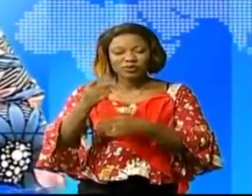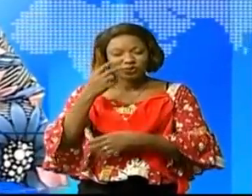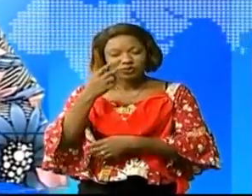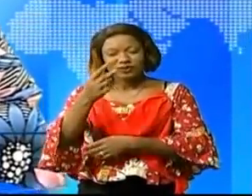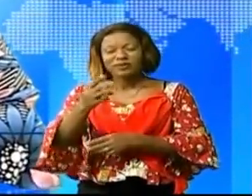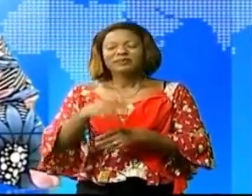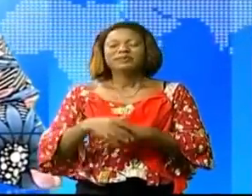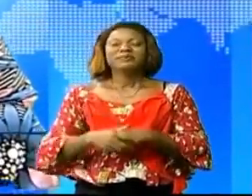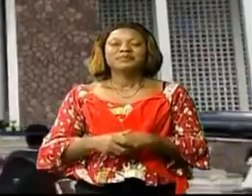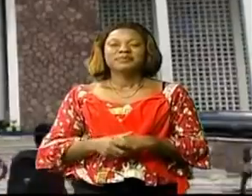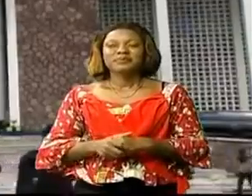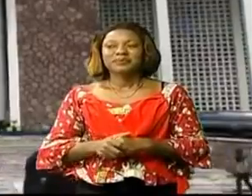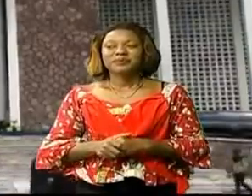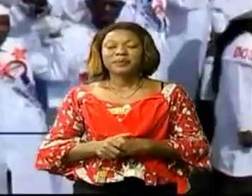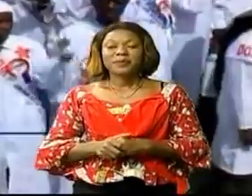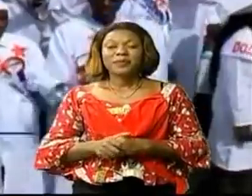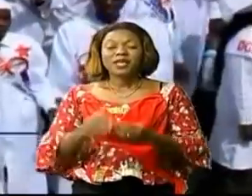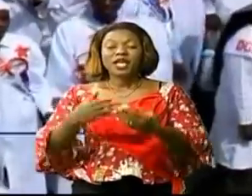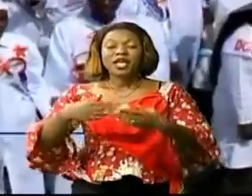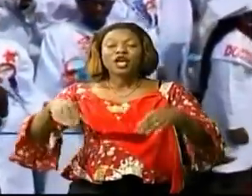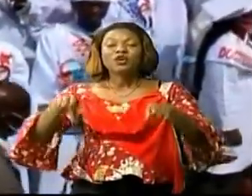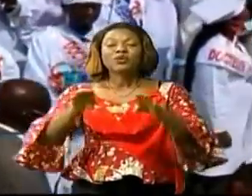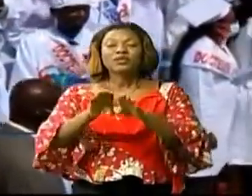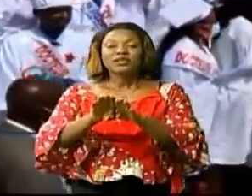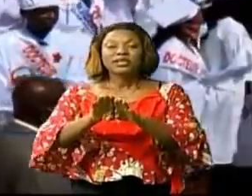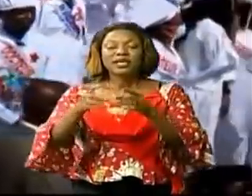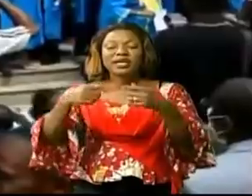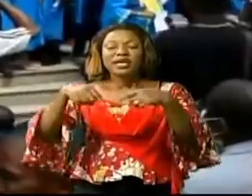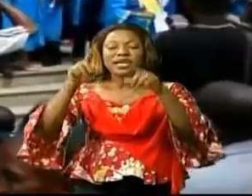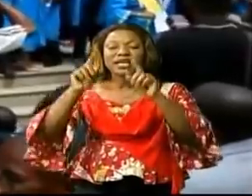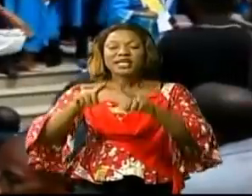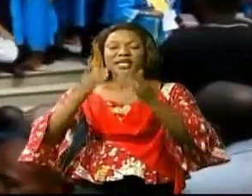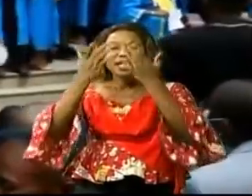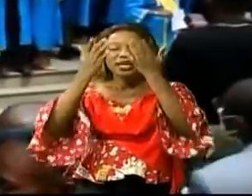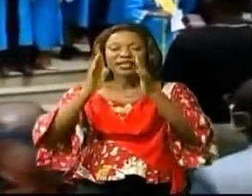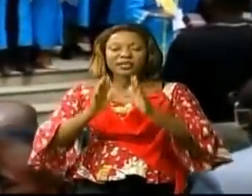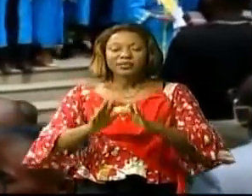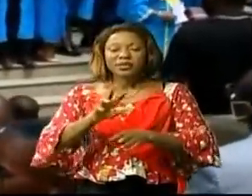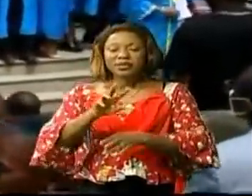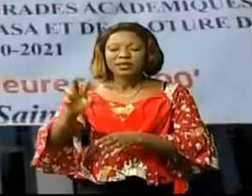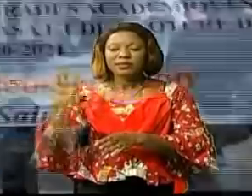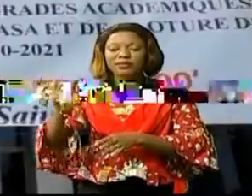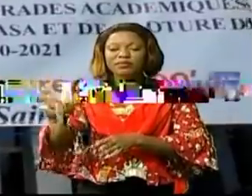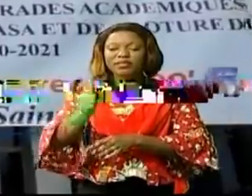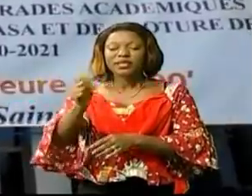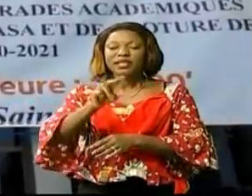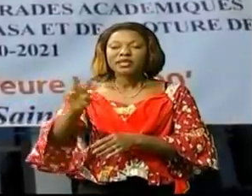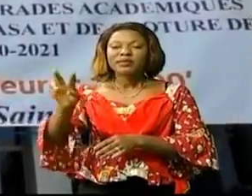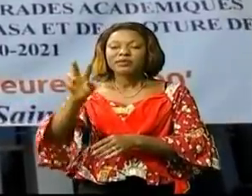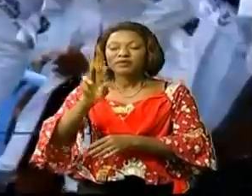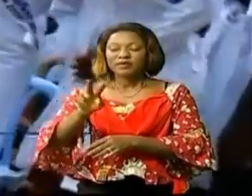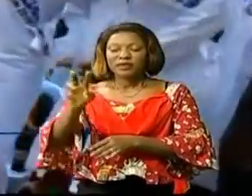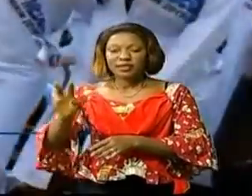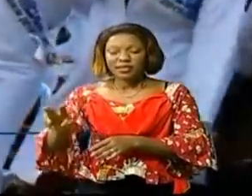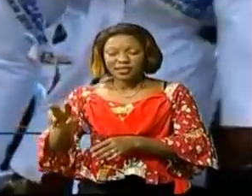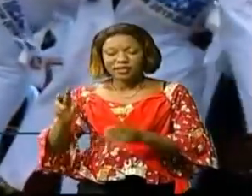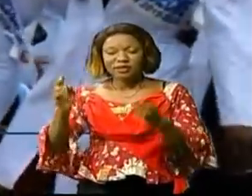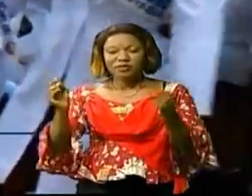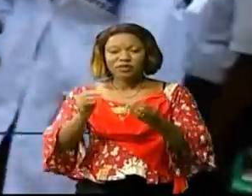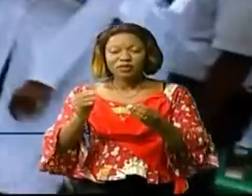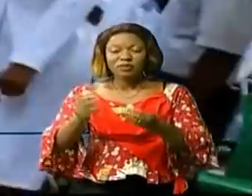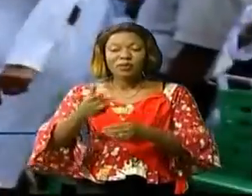Panda. Lecture de l'année académique 2020-2021 et collation des grades académiques à l'Université de Kinshasa, ce